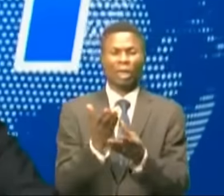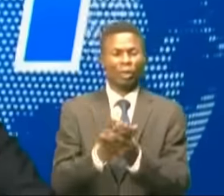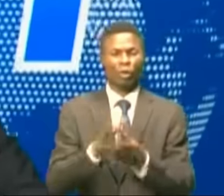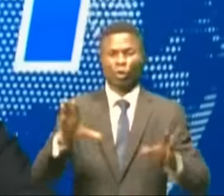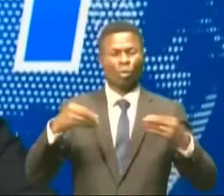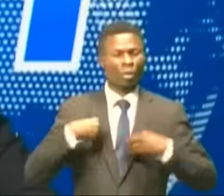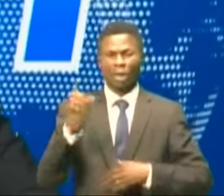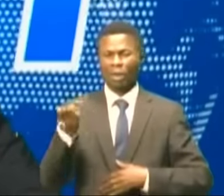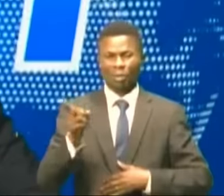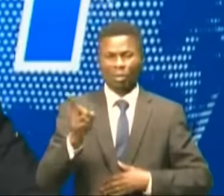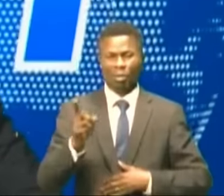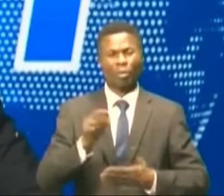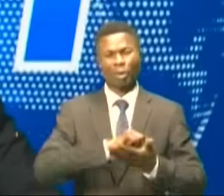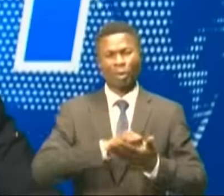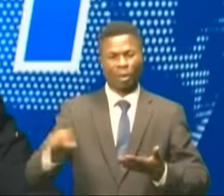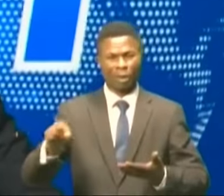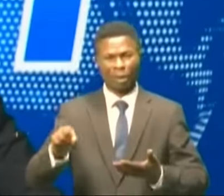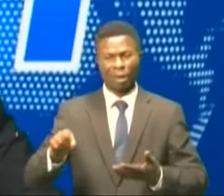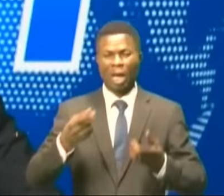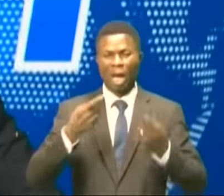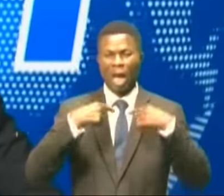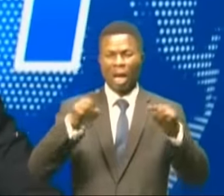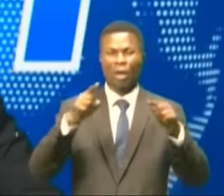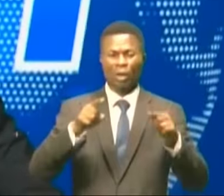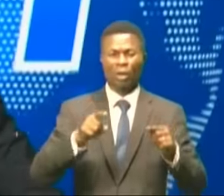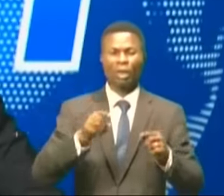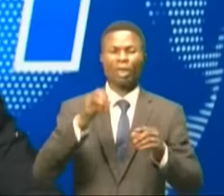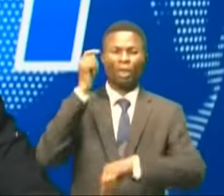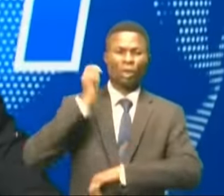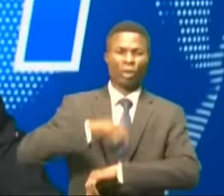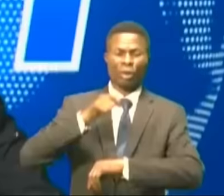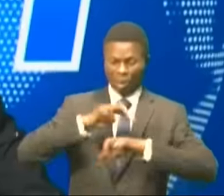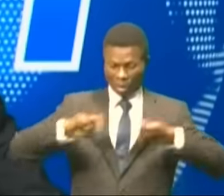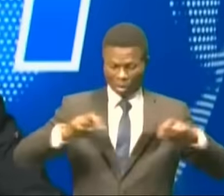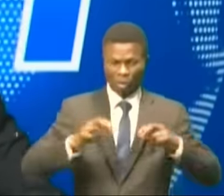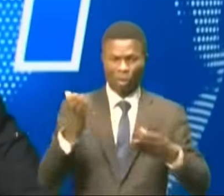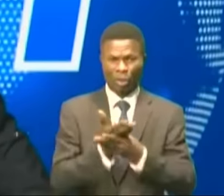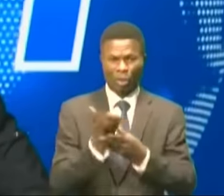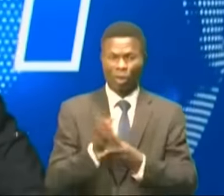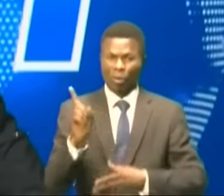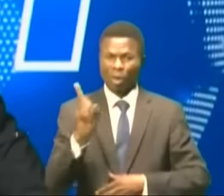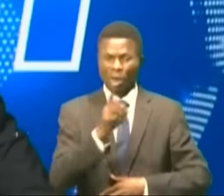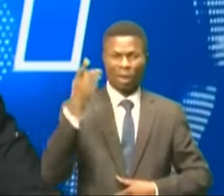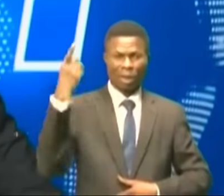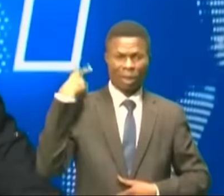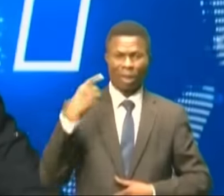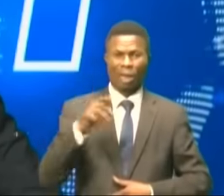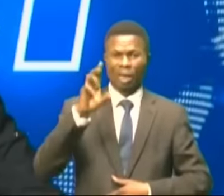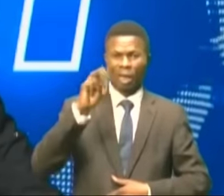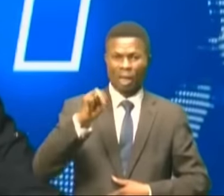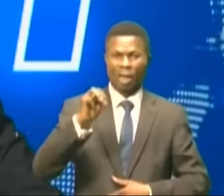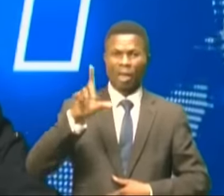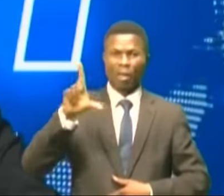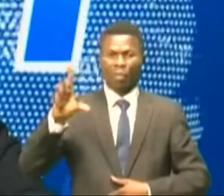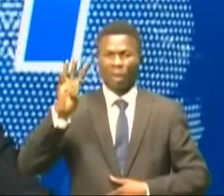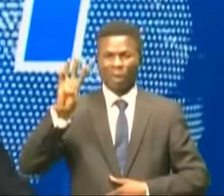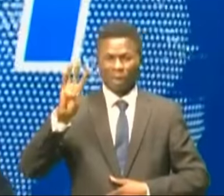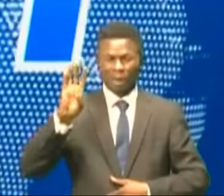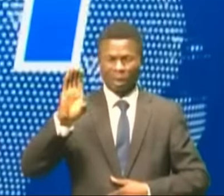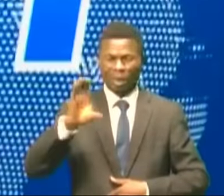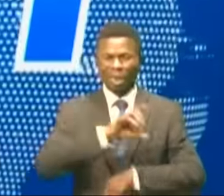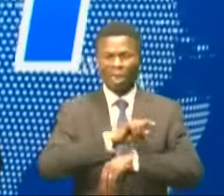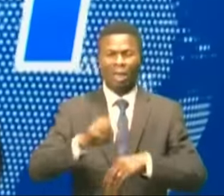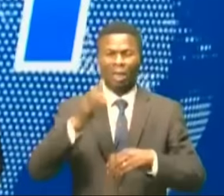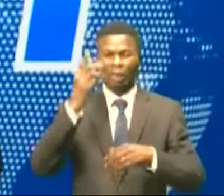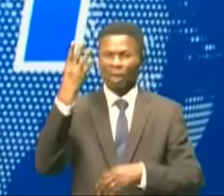cette province. L'arrêt a été rendu au terme d'une audience qui a examiné le cas de chaque député. Le MLC a perdu tous ses quatre sièges. Les